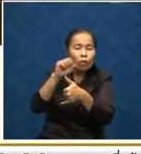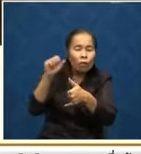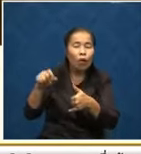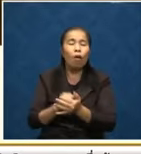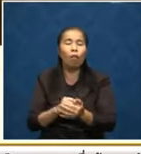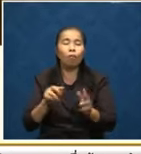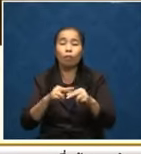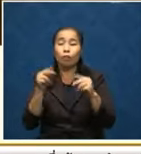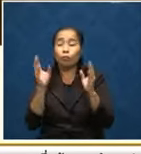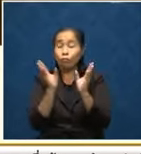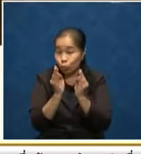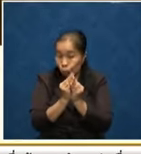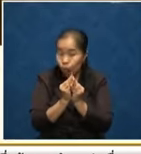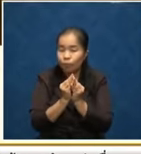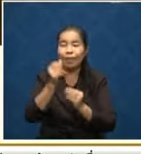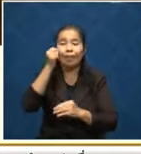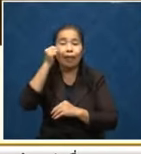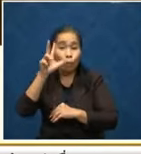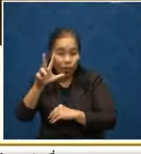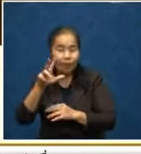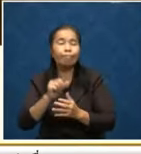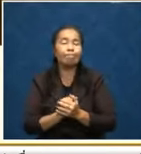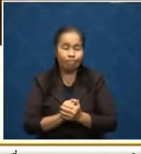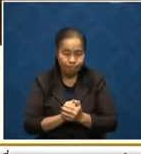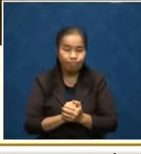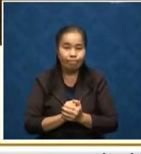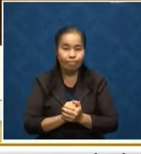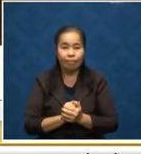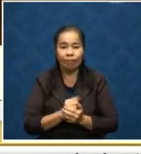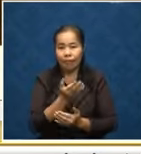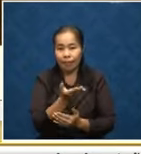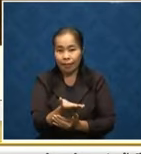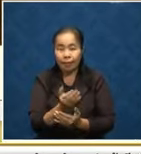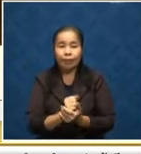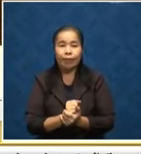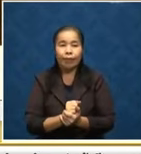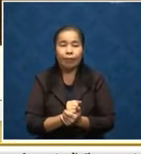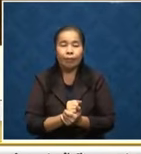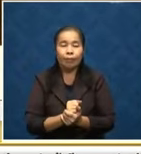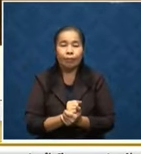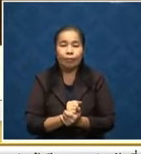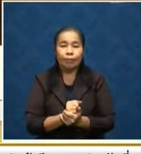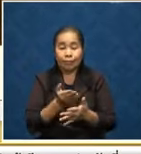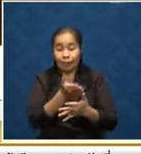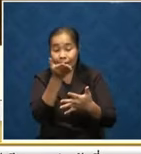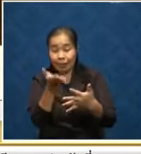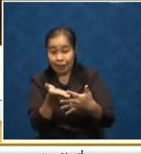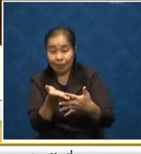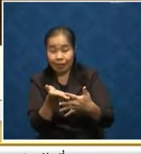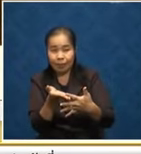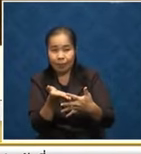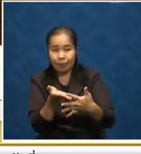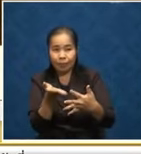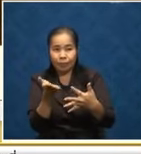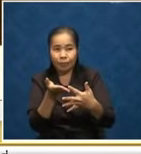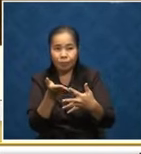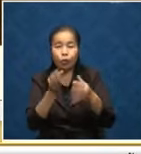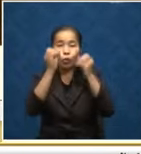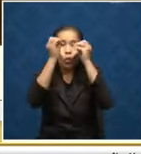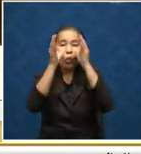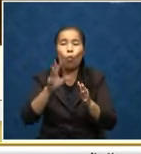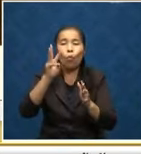มสัปดาห์ละ3วันครับต่อไปขอเชิญท่านต่อไปครับท่านครูมานิช